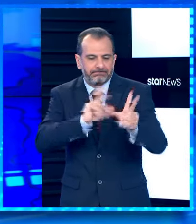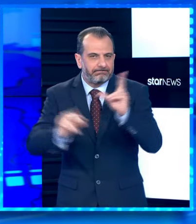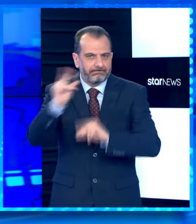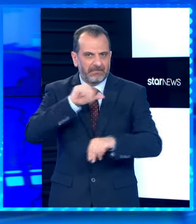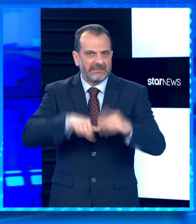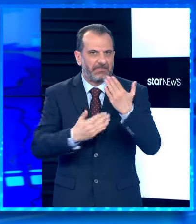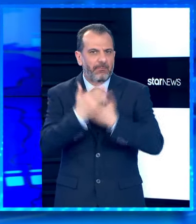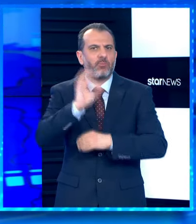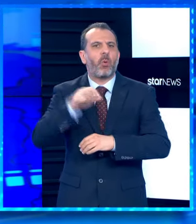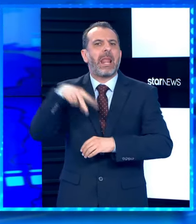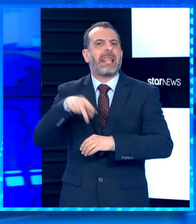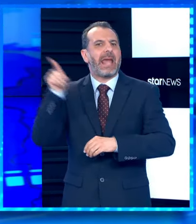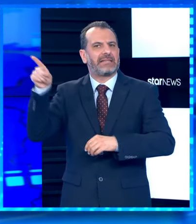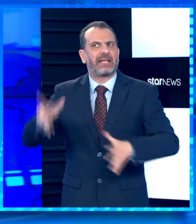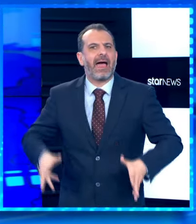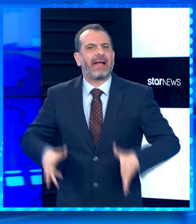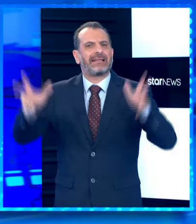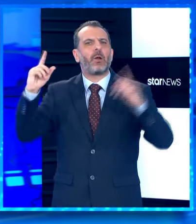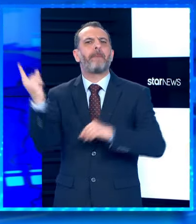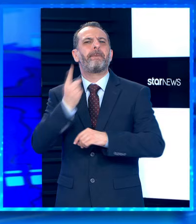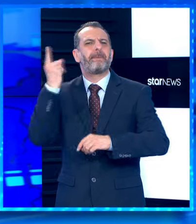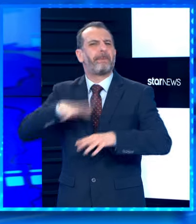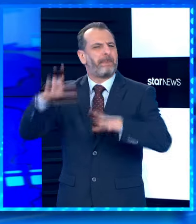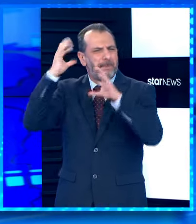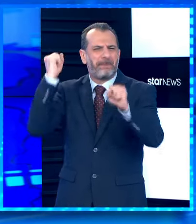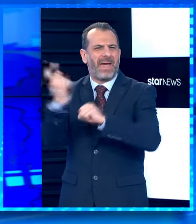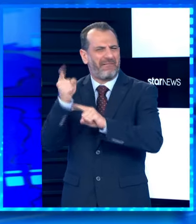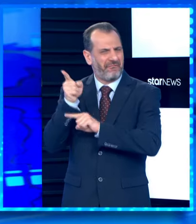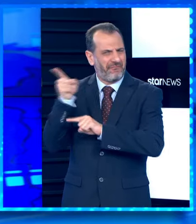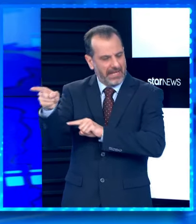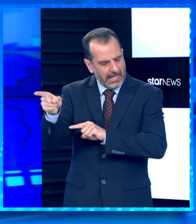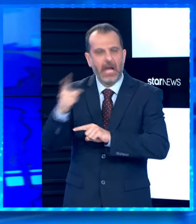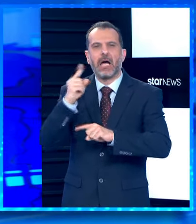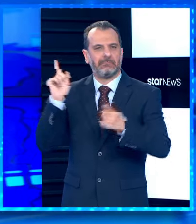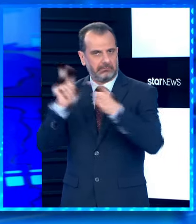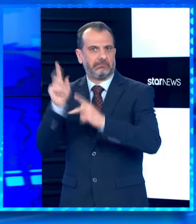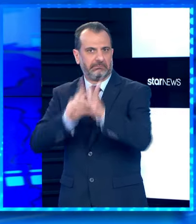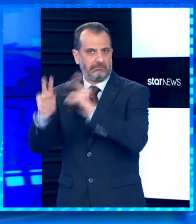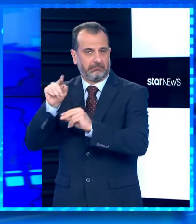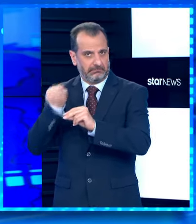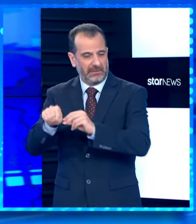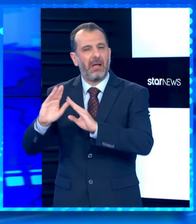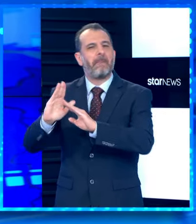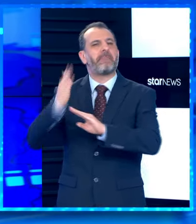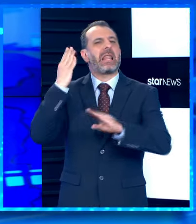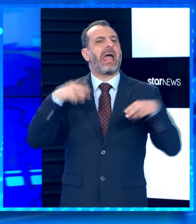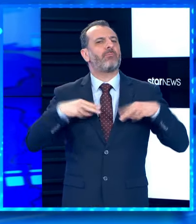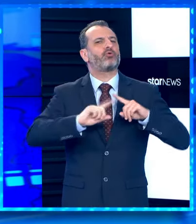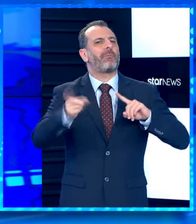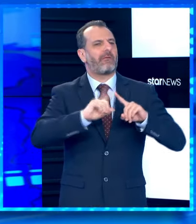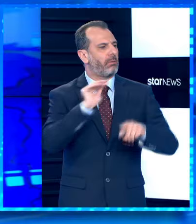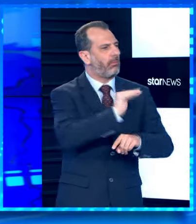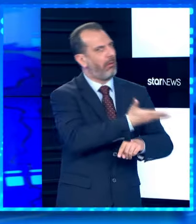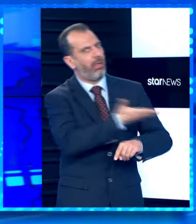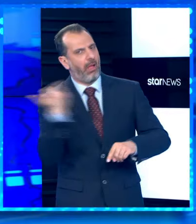στη Λάρισα, στο κτίριο της Περιφέρειας, και στη συνάντηση αυτή μάλιστα είχαν καλέσει και τον πρώην Υπουργό Μεταφορών Κώστα Καραμαλή.